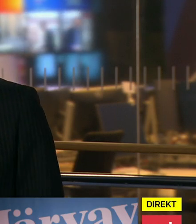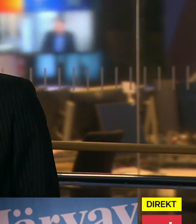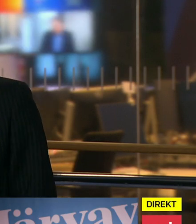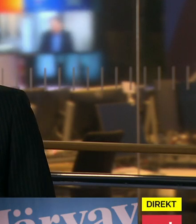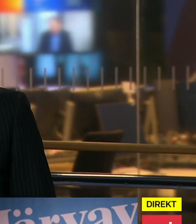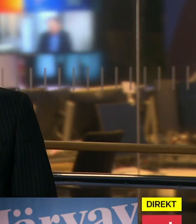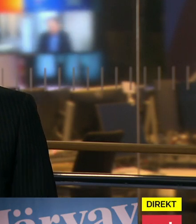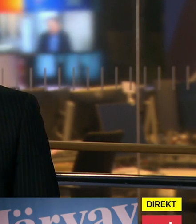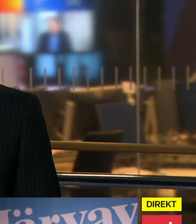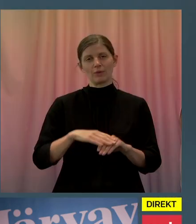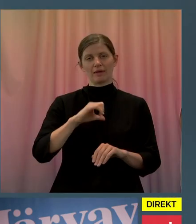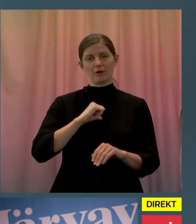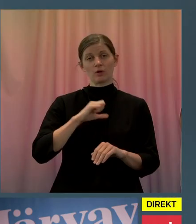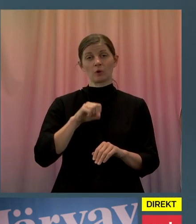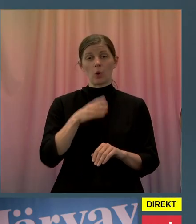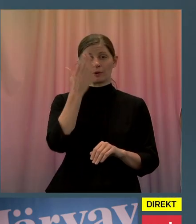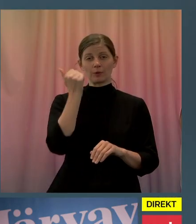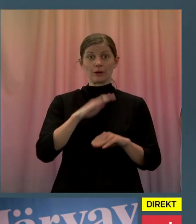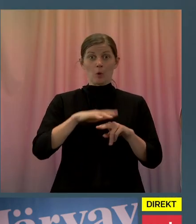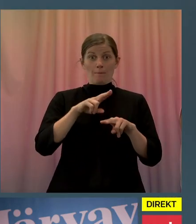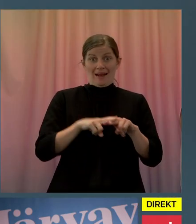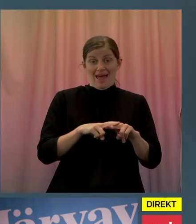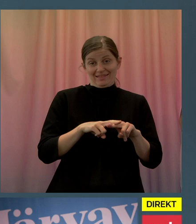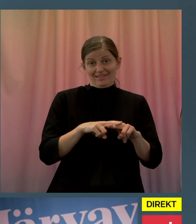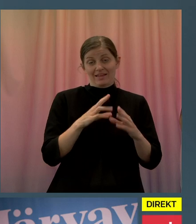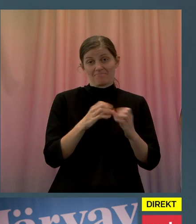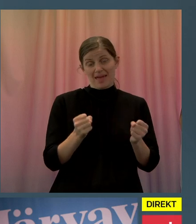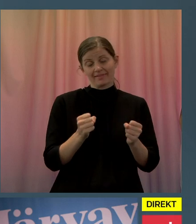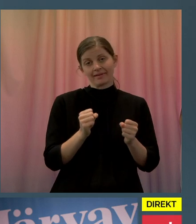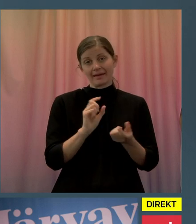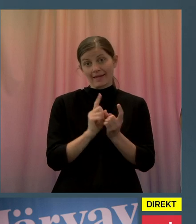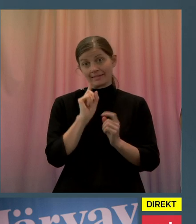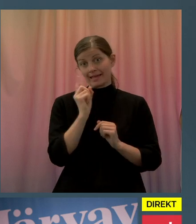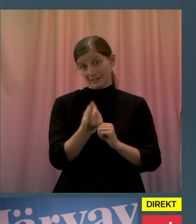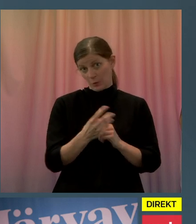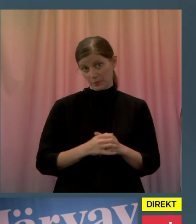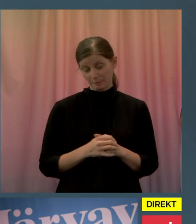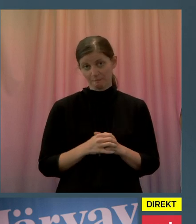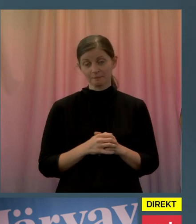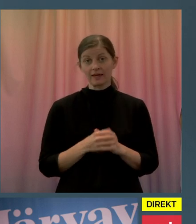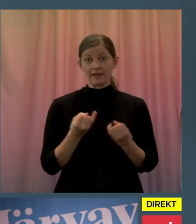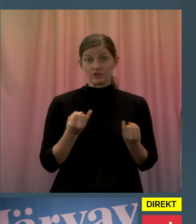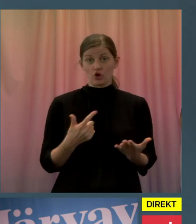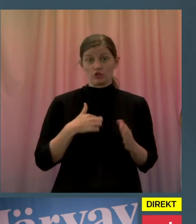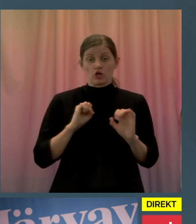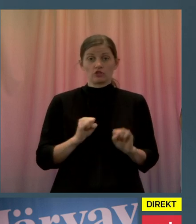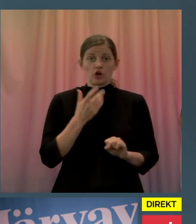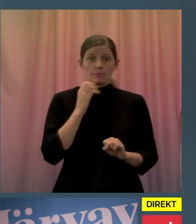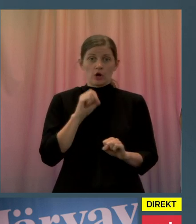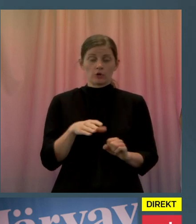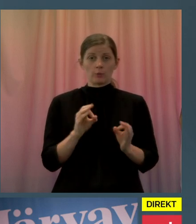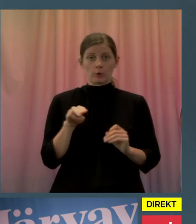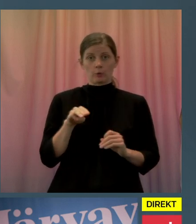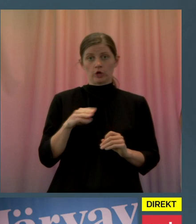Järvaveckan. Vi ska lyssna på talet. Många IP. Det får vi göra om nästa sommar. Idag kommer jag att tala om hur Moderaterna vill sätta Sverige på en